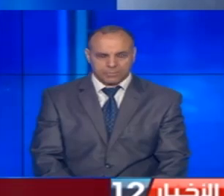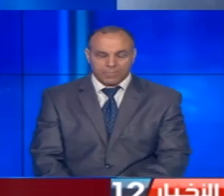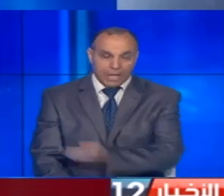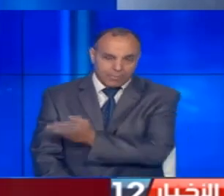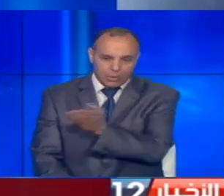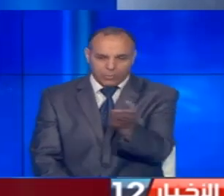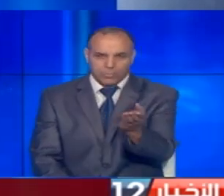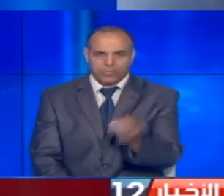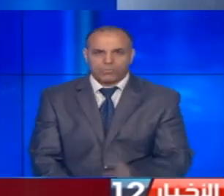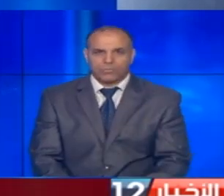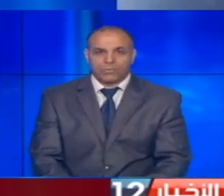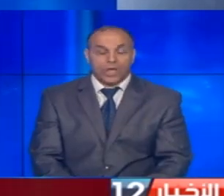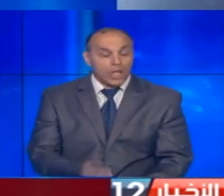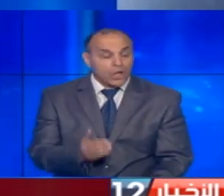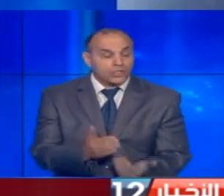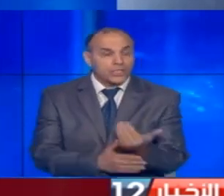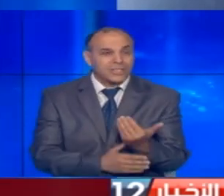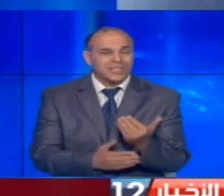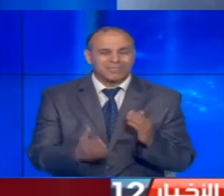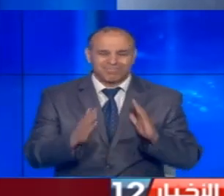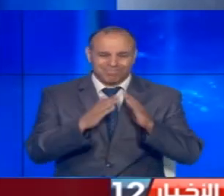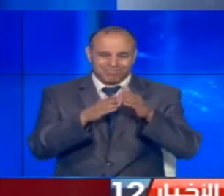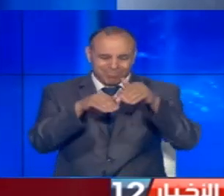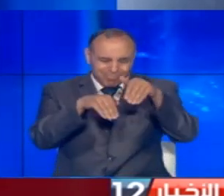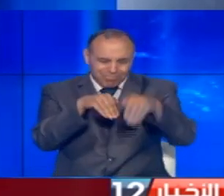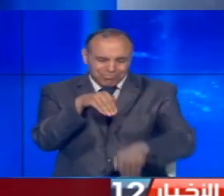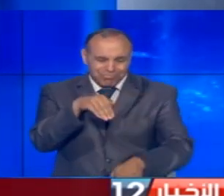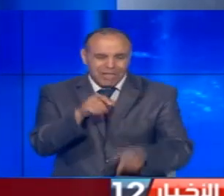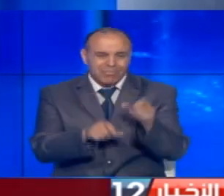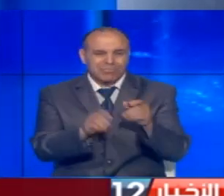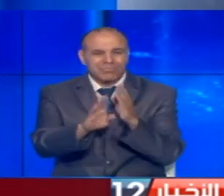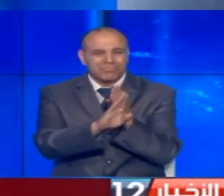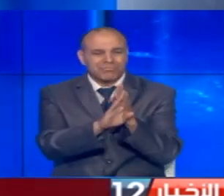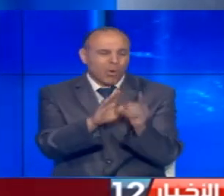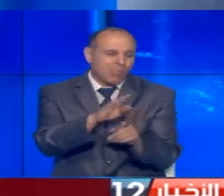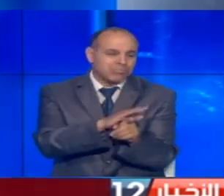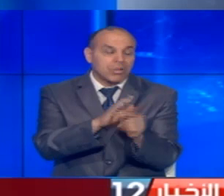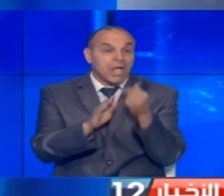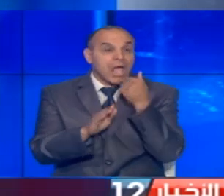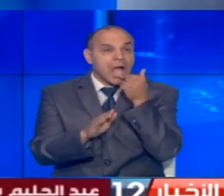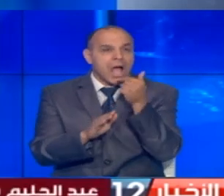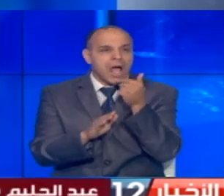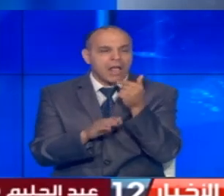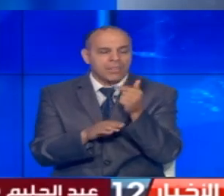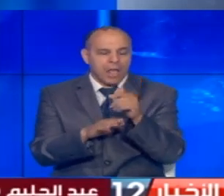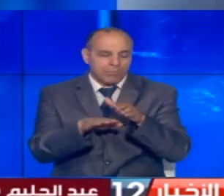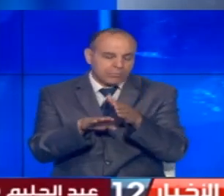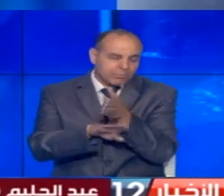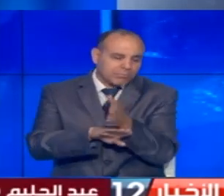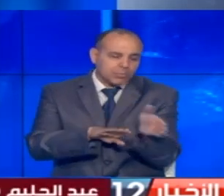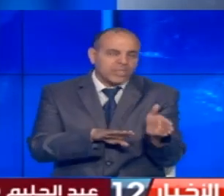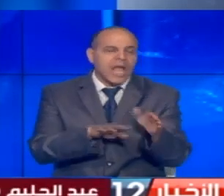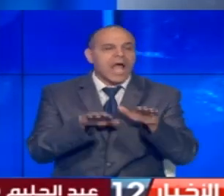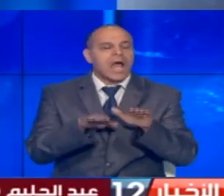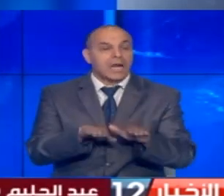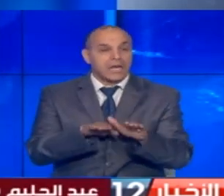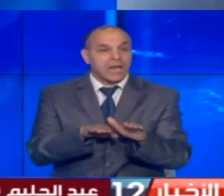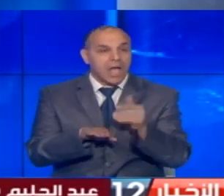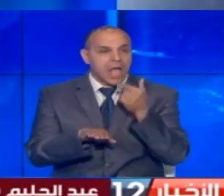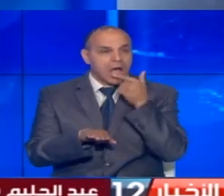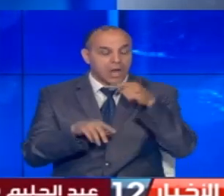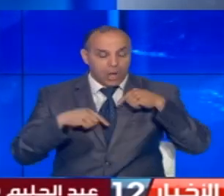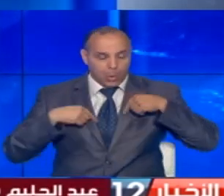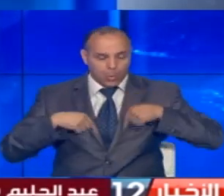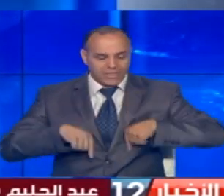أهلا بكم. في تطورات حادثة غرق مركب المهاجرين غير النظاميين قبالة سواحل قرقنة، أفادت